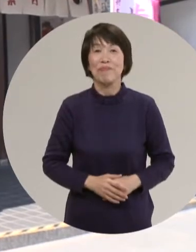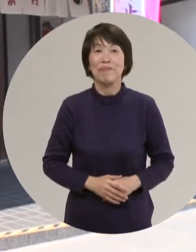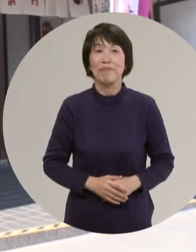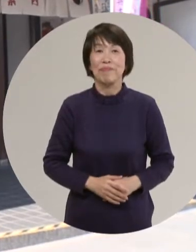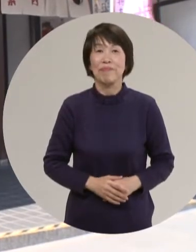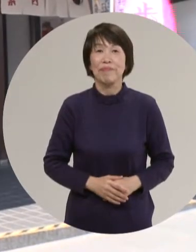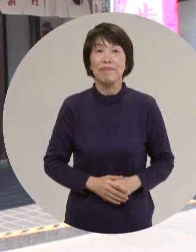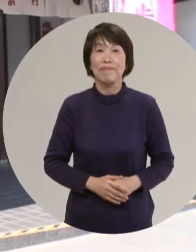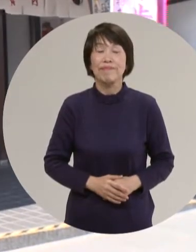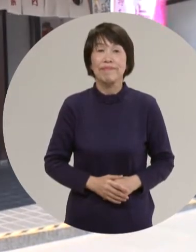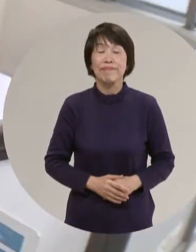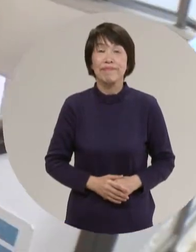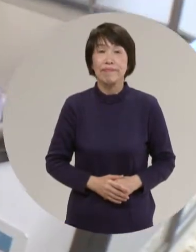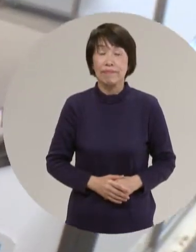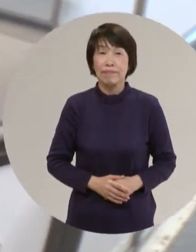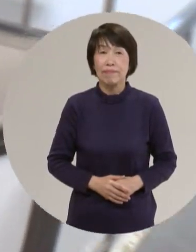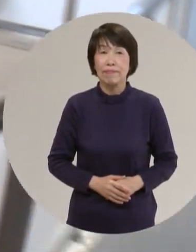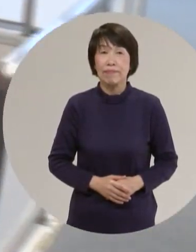行ってみます。